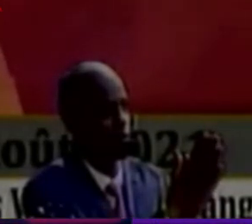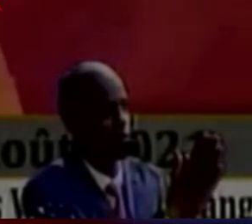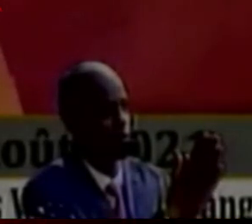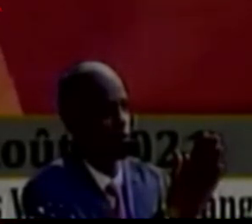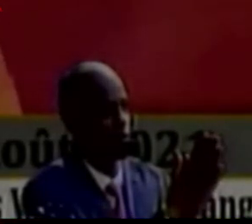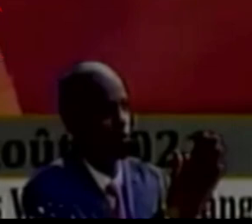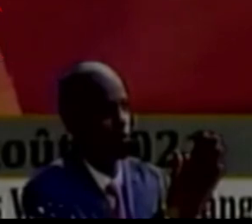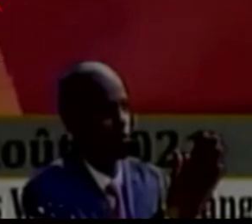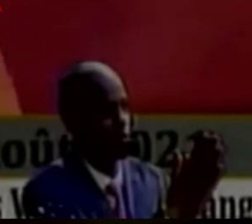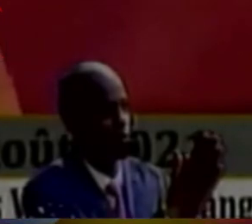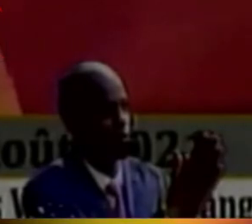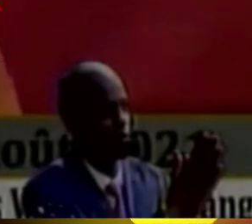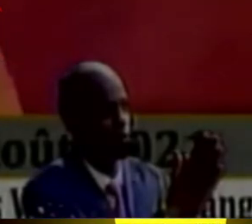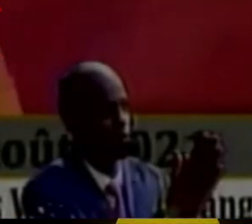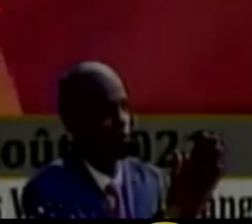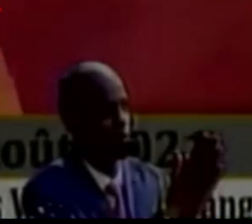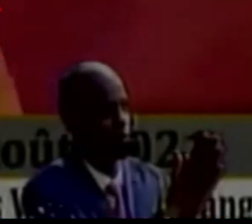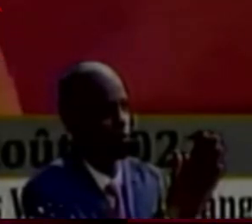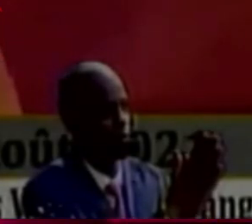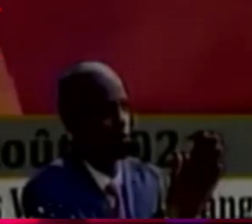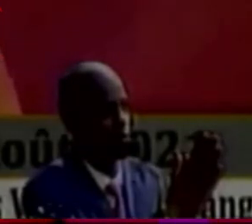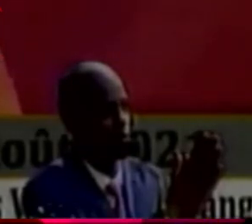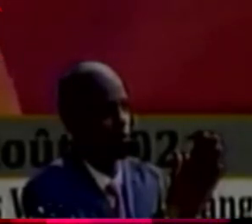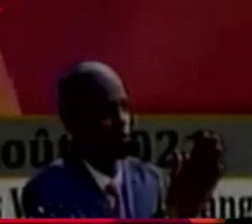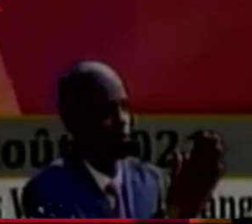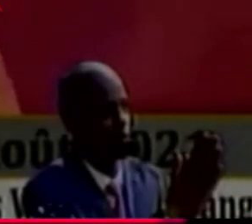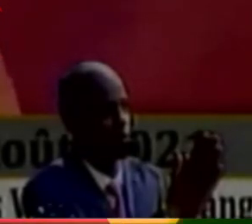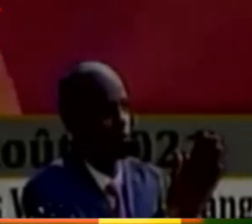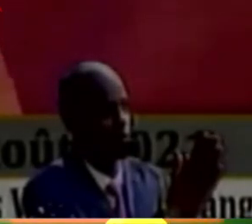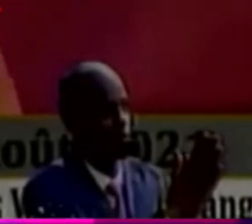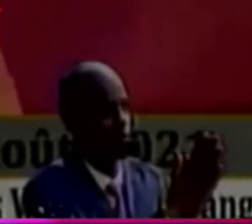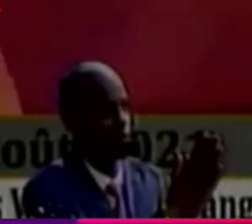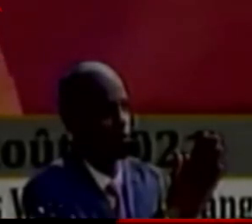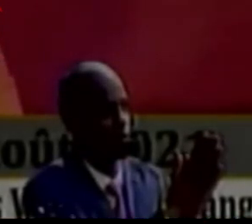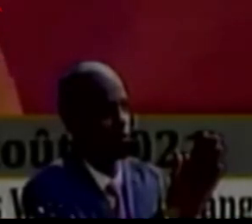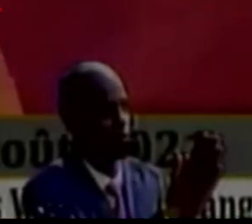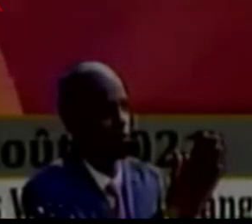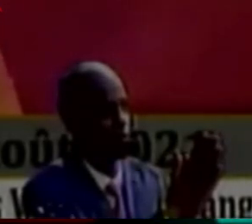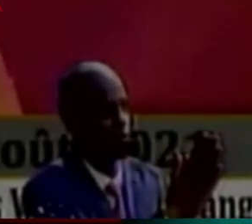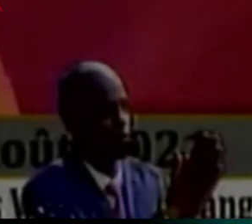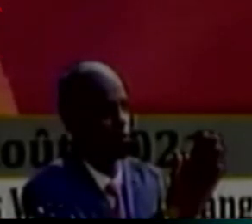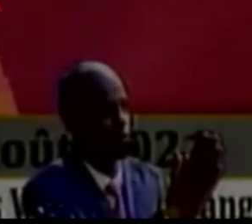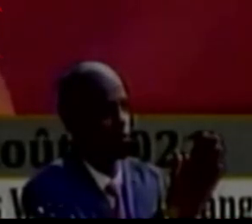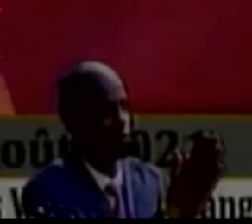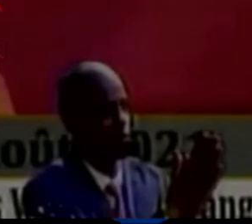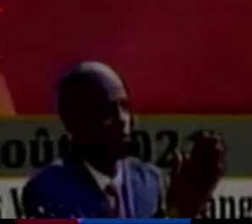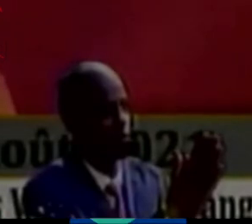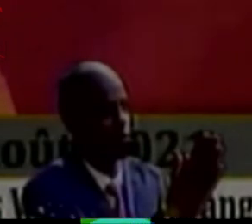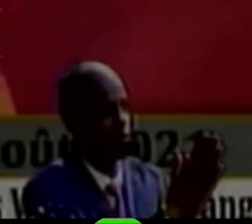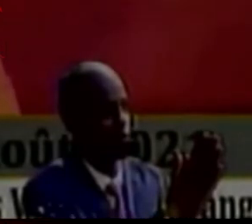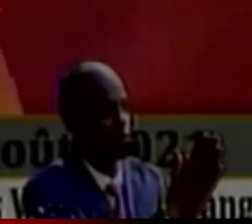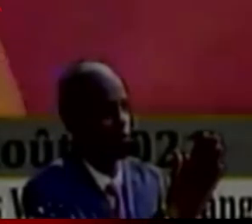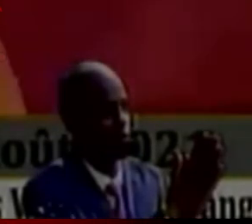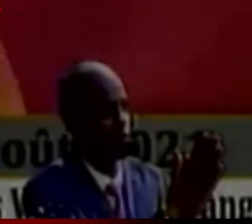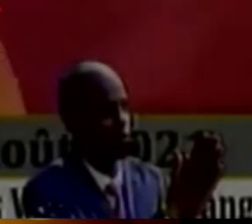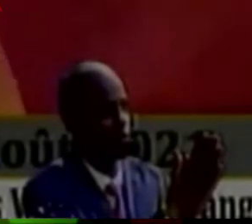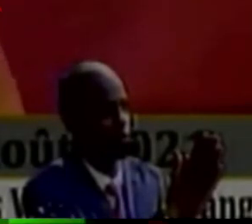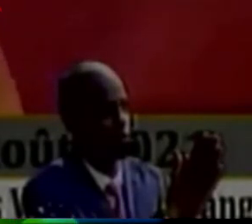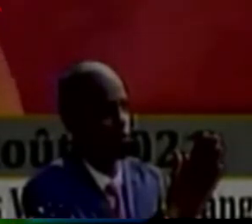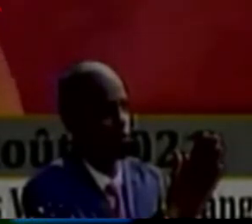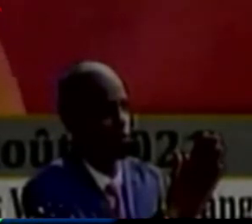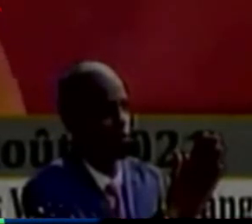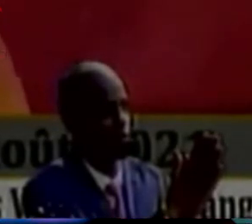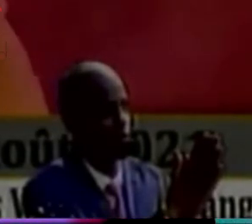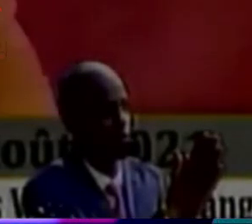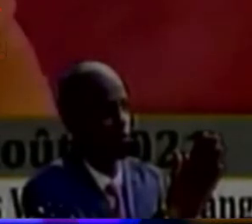Jeudi a fait exactement un mois depuis moi installé dans tête ministère haïtien qui vivent à l'étranger. Moi